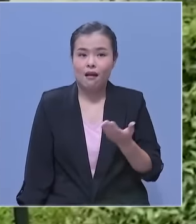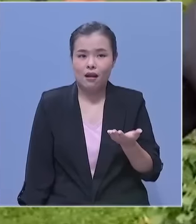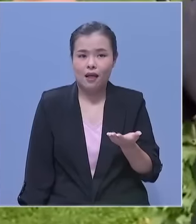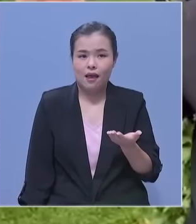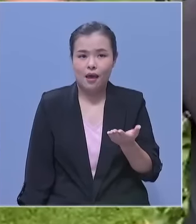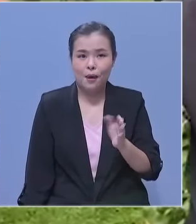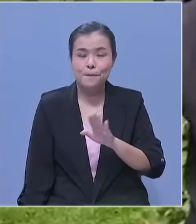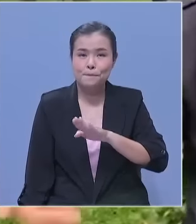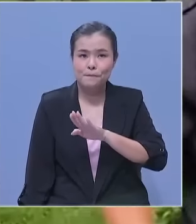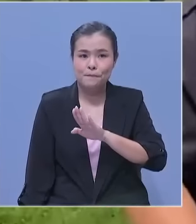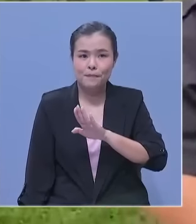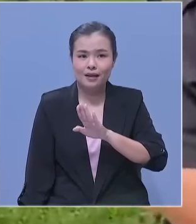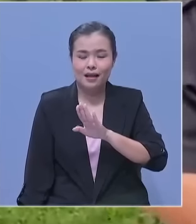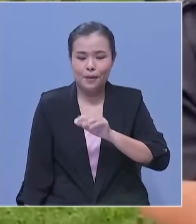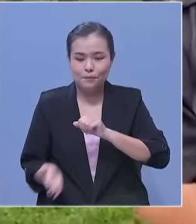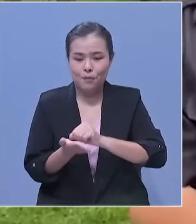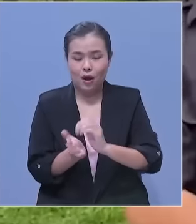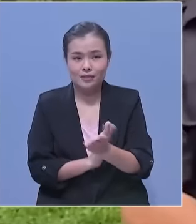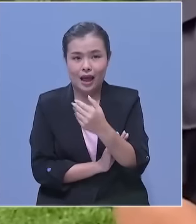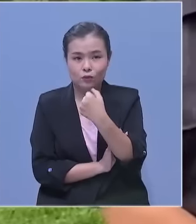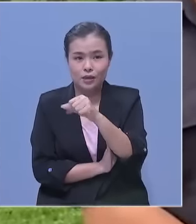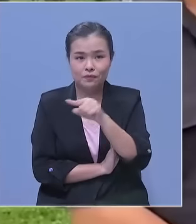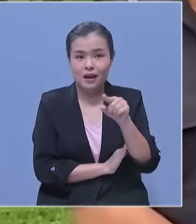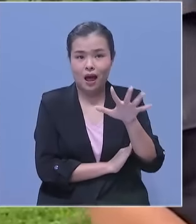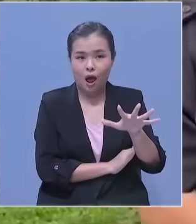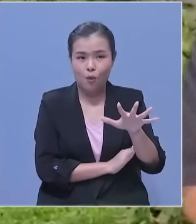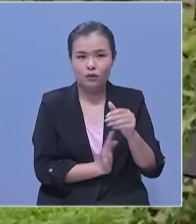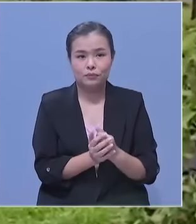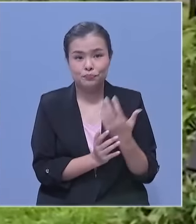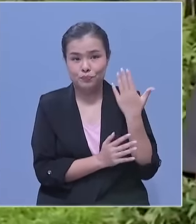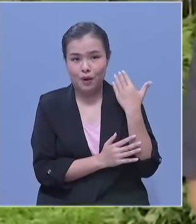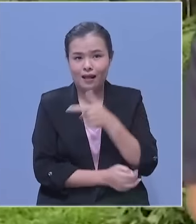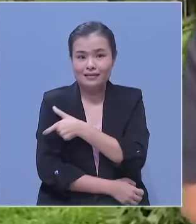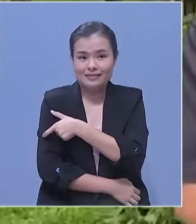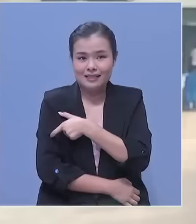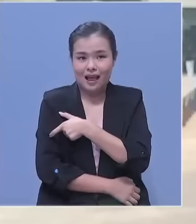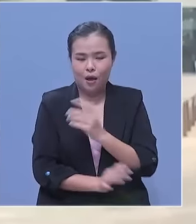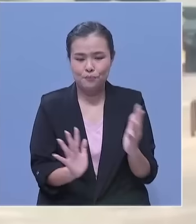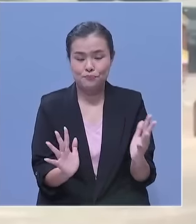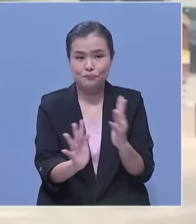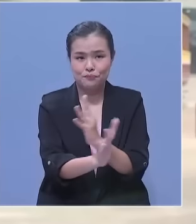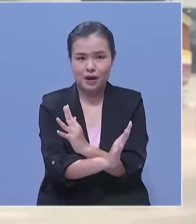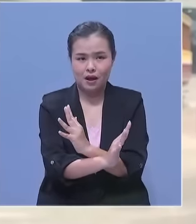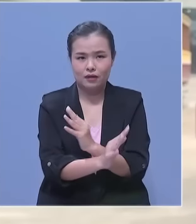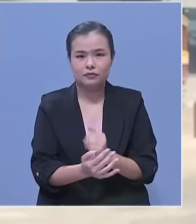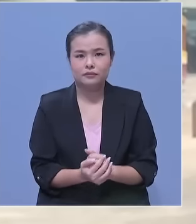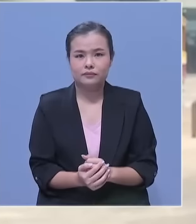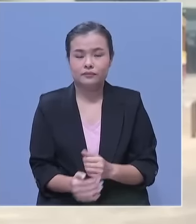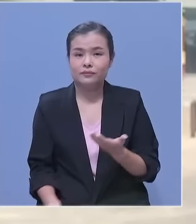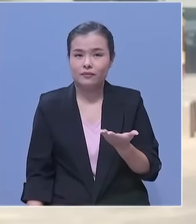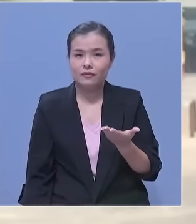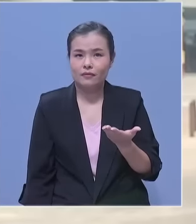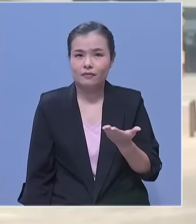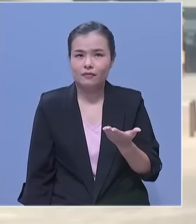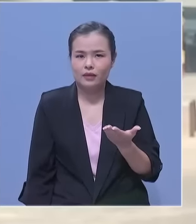จะเปิดให้บริการ 10:00 น.ถึง 5:00 น.วันที่เกิดเหตุเนี่ยเป็นรปภ.อีกกะนึงซึ่งคุณสมรักษ์หัวหน้ารป